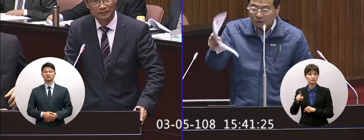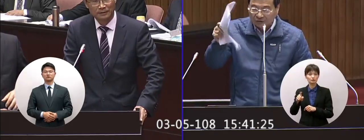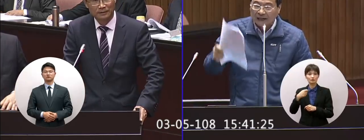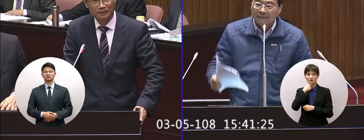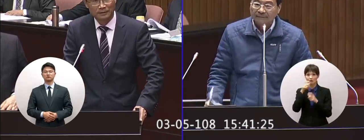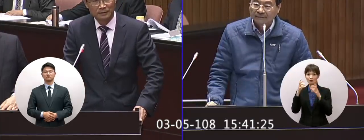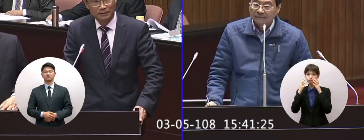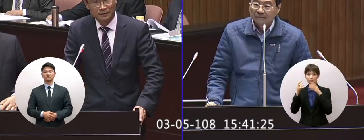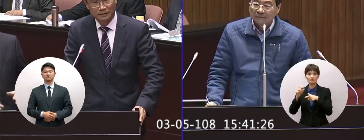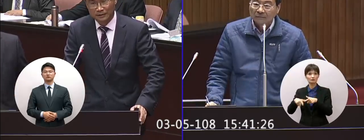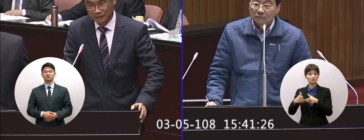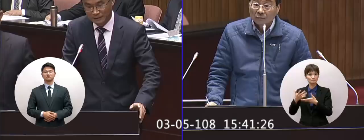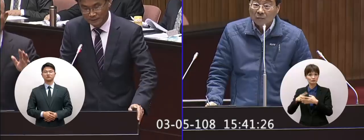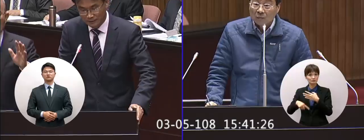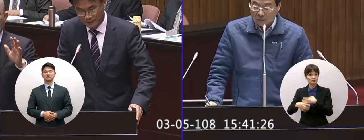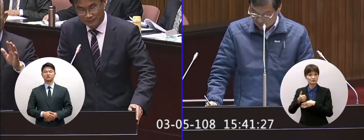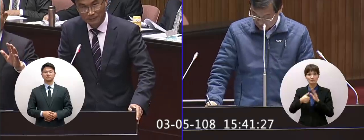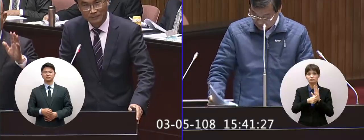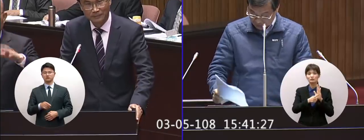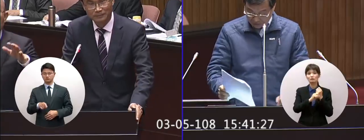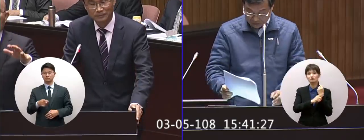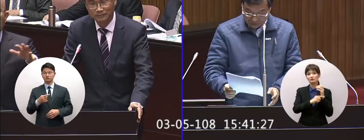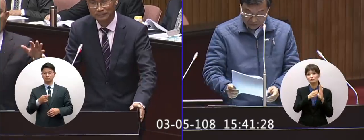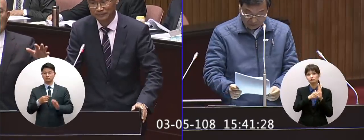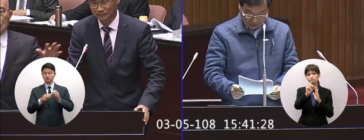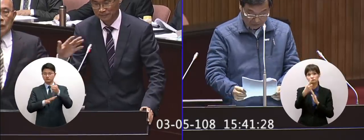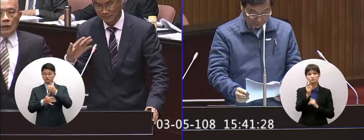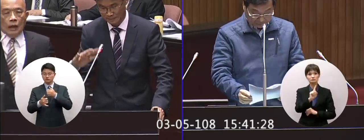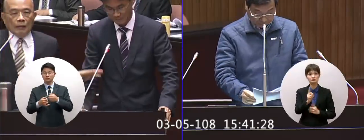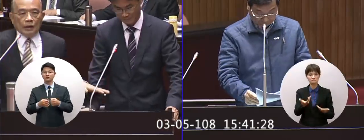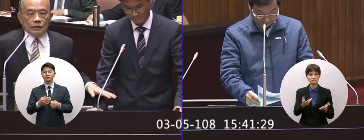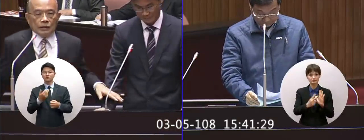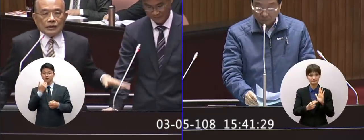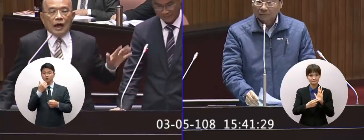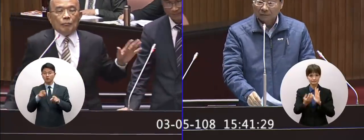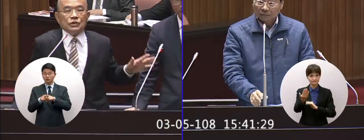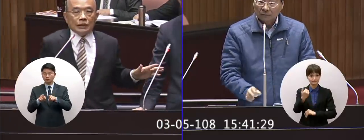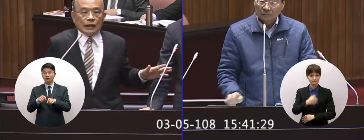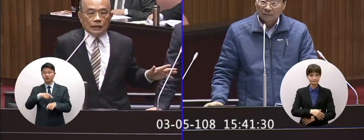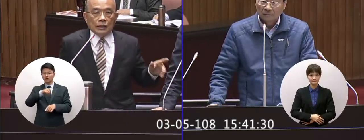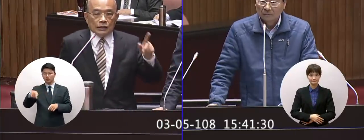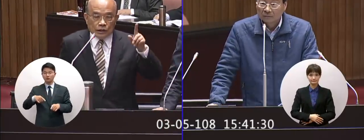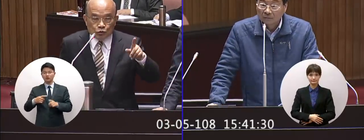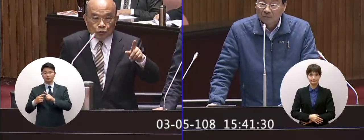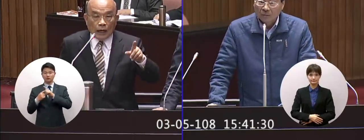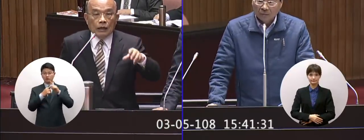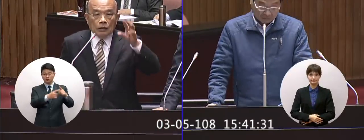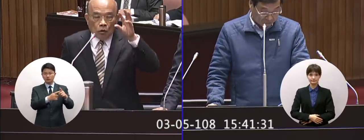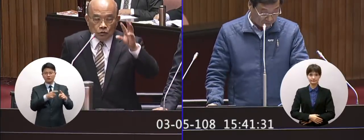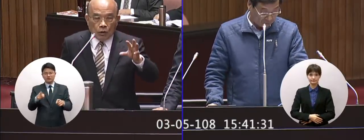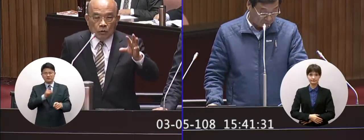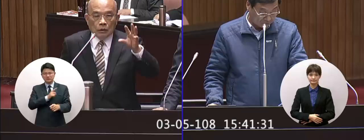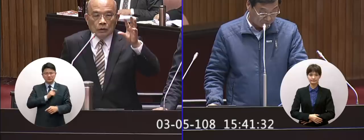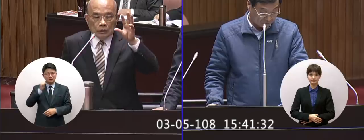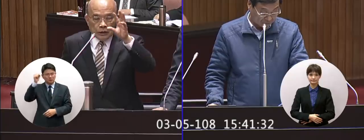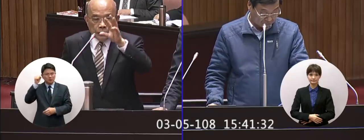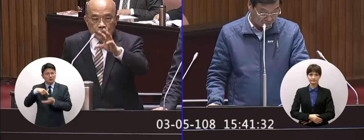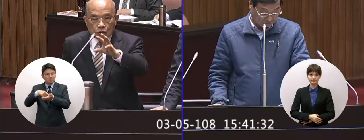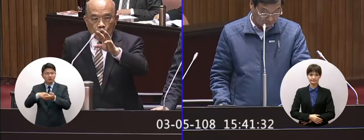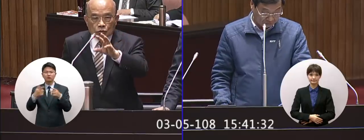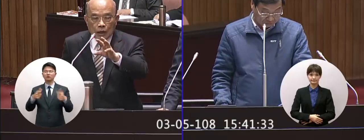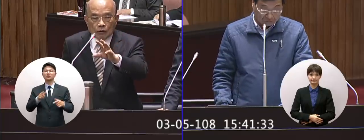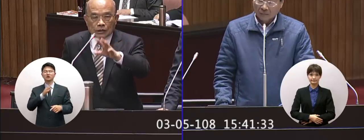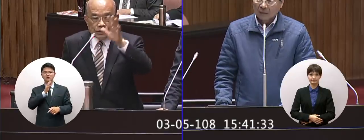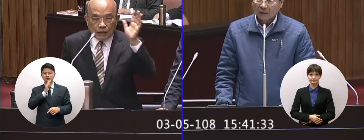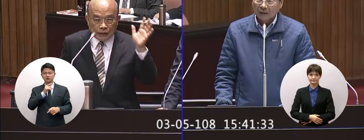维公司的董事长？ 这安尼啦，委员，通常哦，因若要去做到，这也不是伊家己去争取啦。通常一